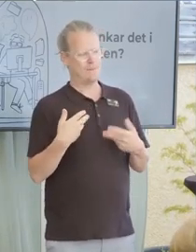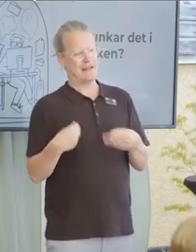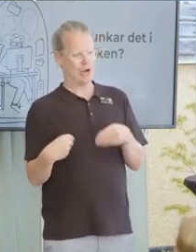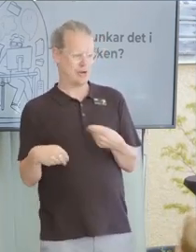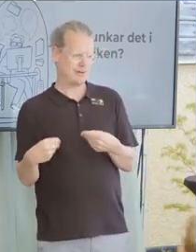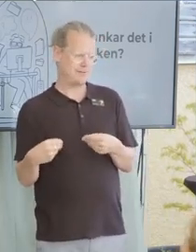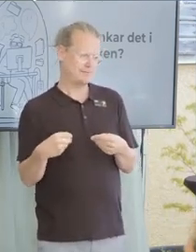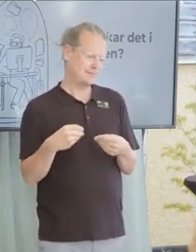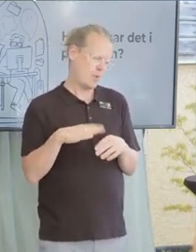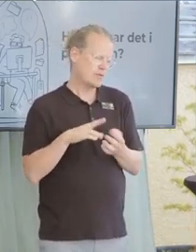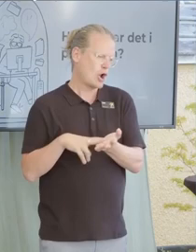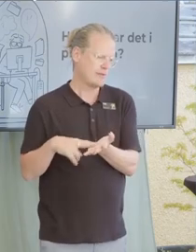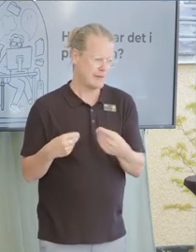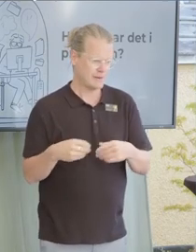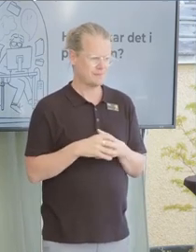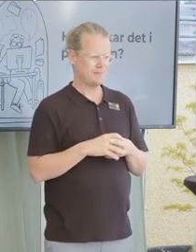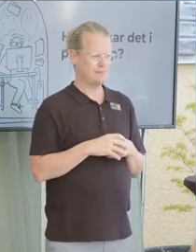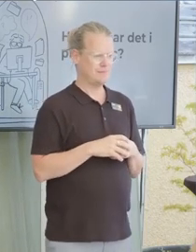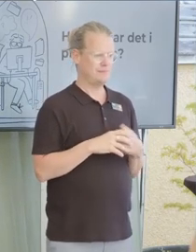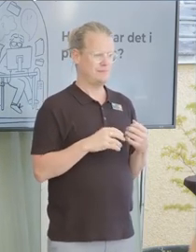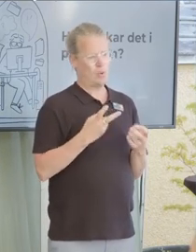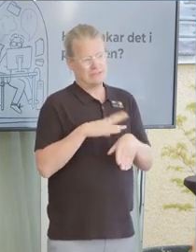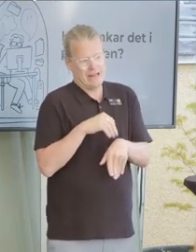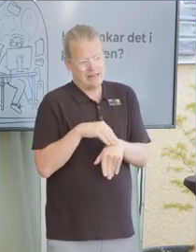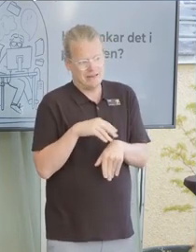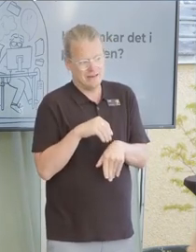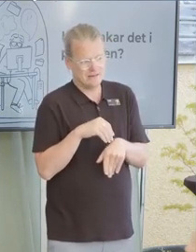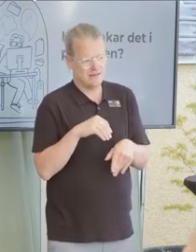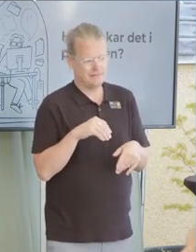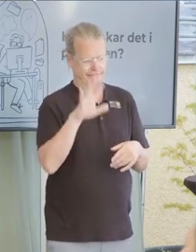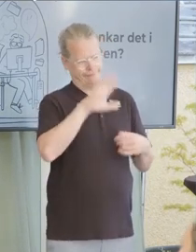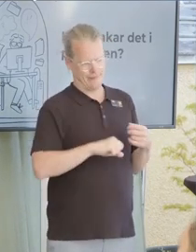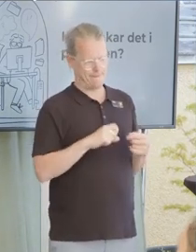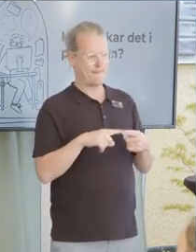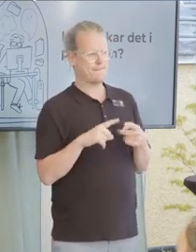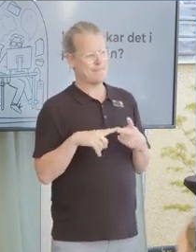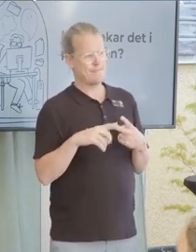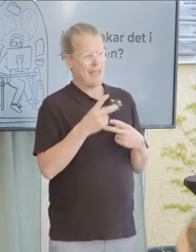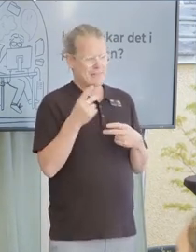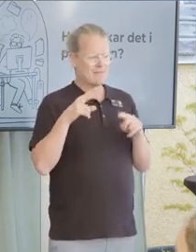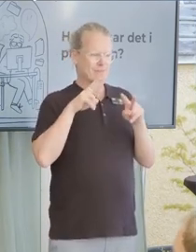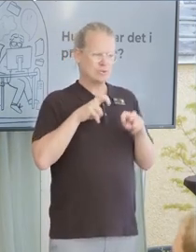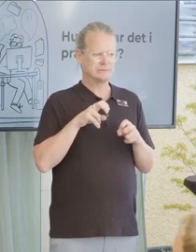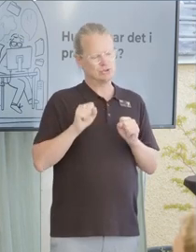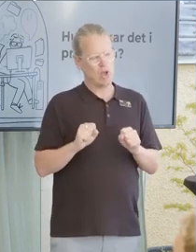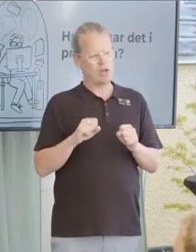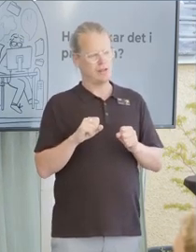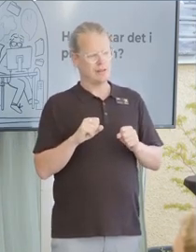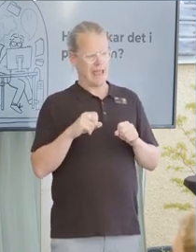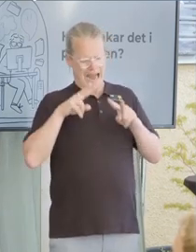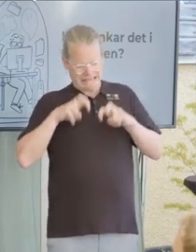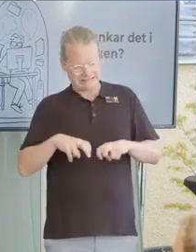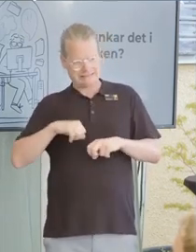Sverige ska kunna forska. Och också att andra forskare ska kunna granska det som jag gör. Mm.